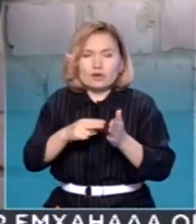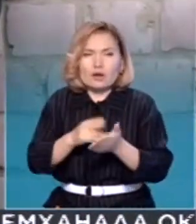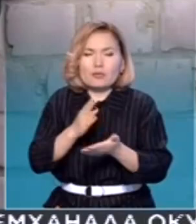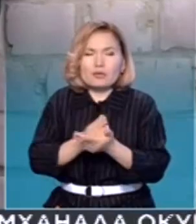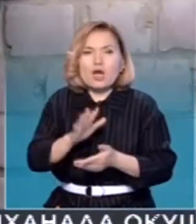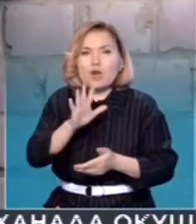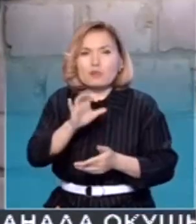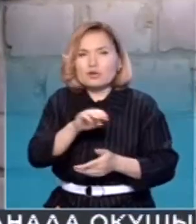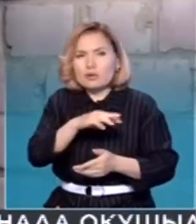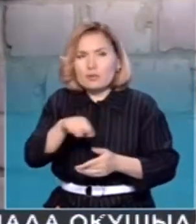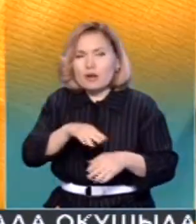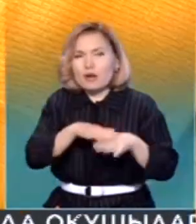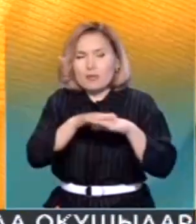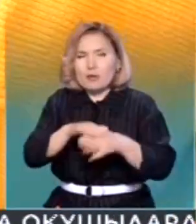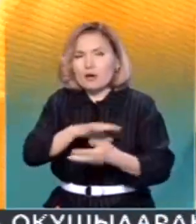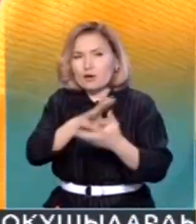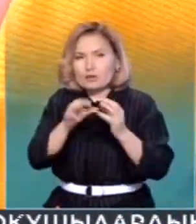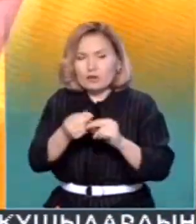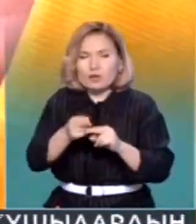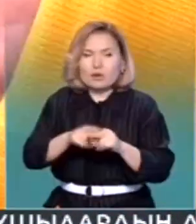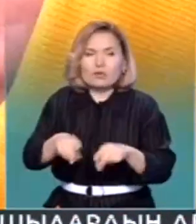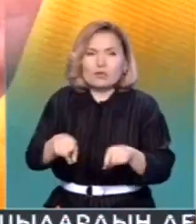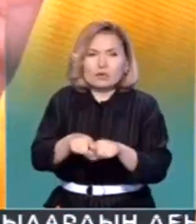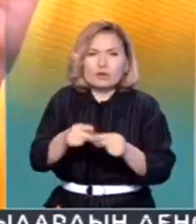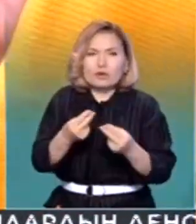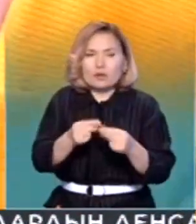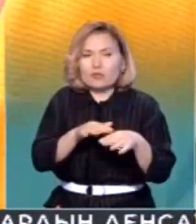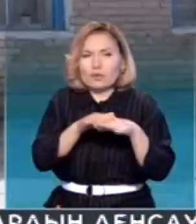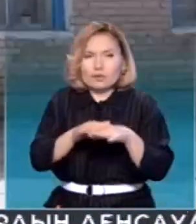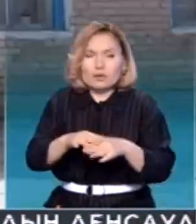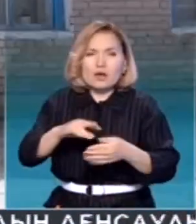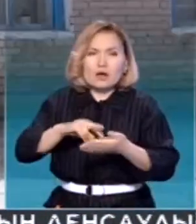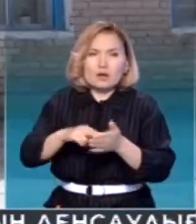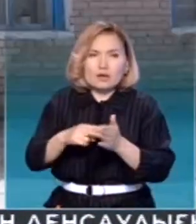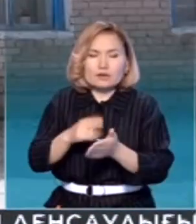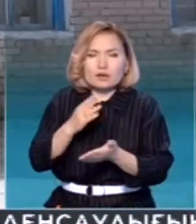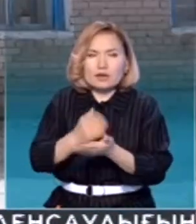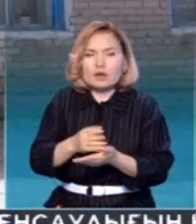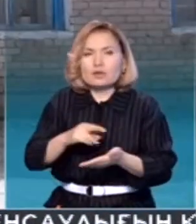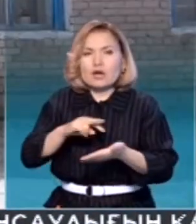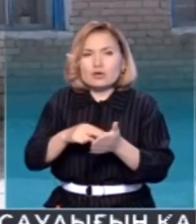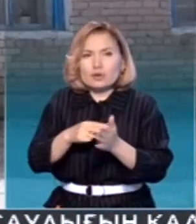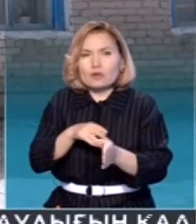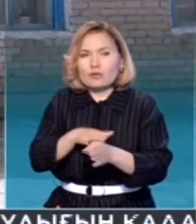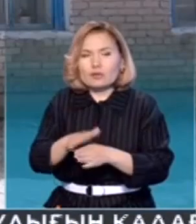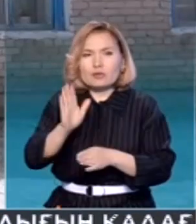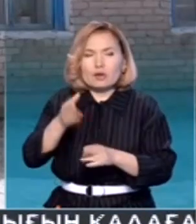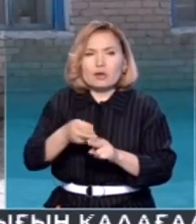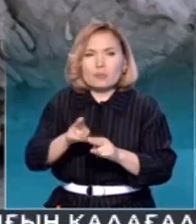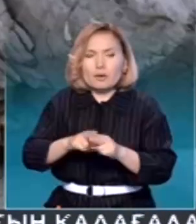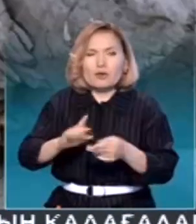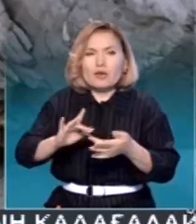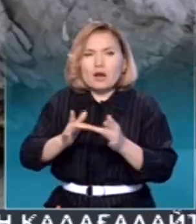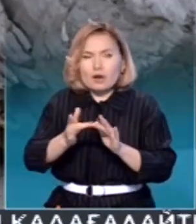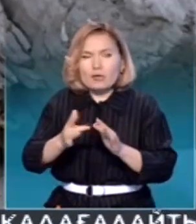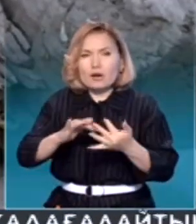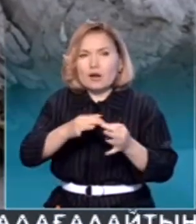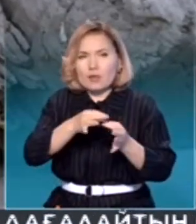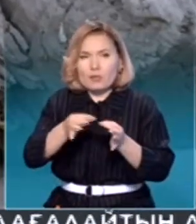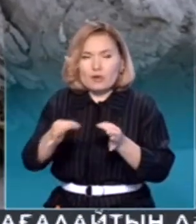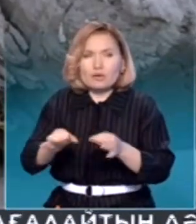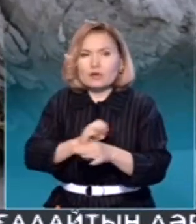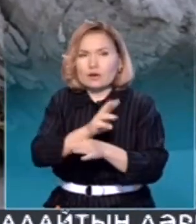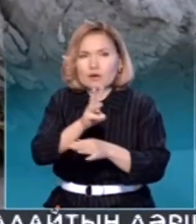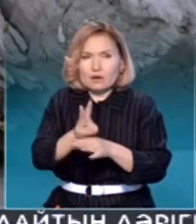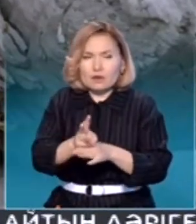ал жеке операторлар тарапынан 750 миллиард теңге көлемінде қаржы қарастырылмақ. Жоспар іске асса, желге қол жетпей жүрген талай жұрттың